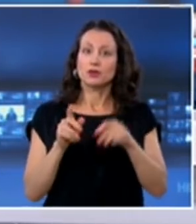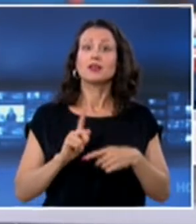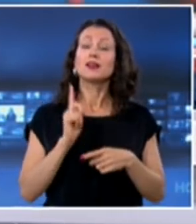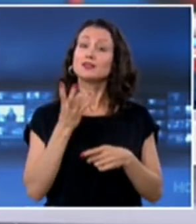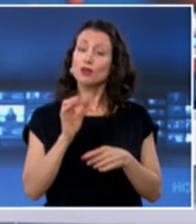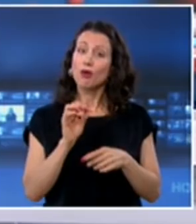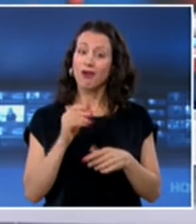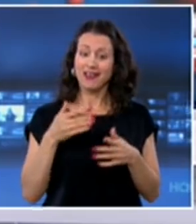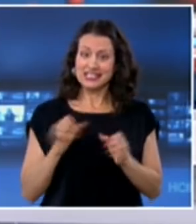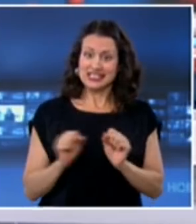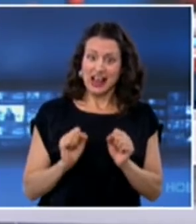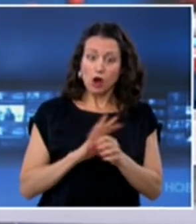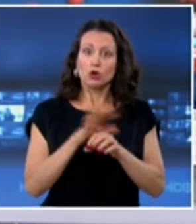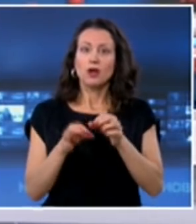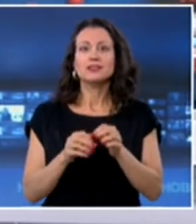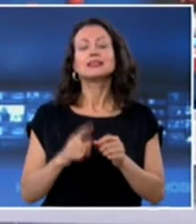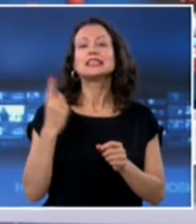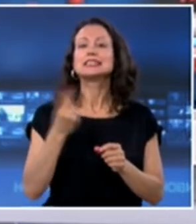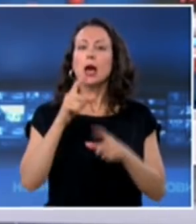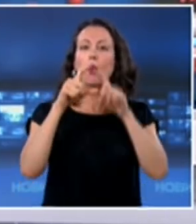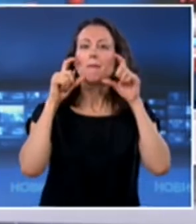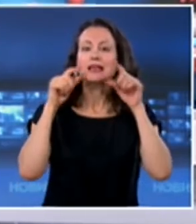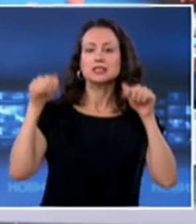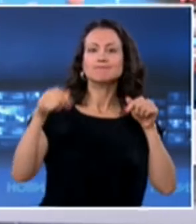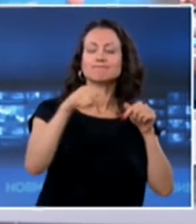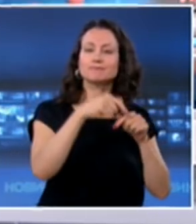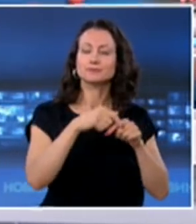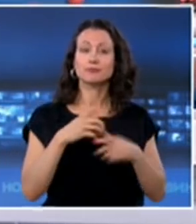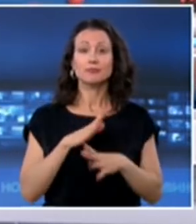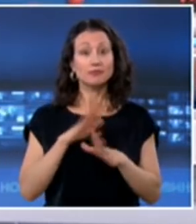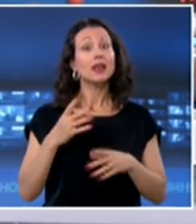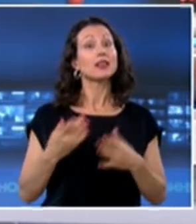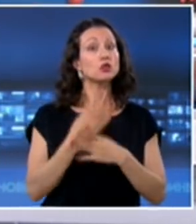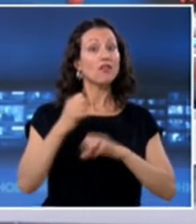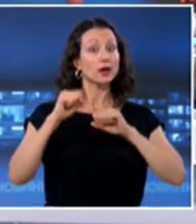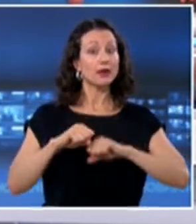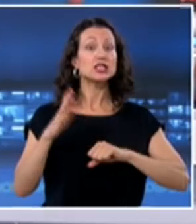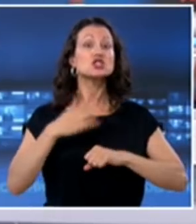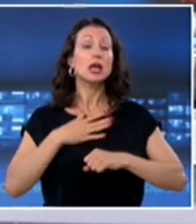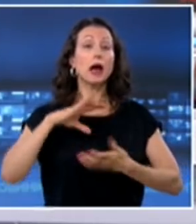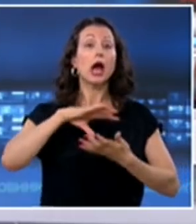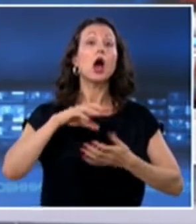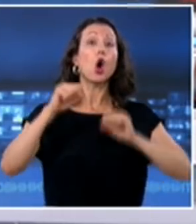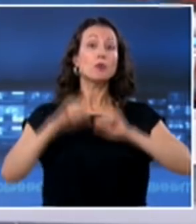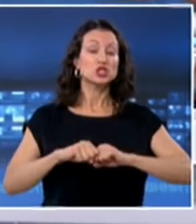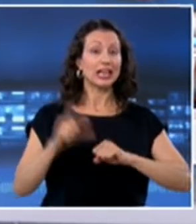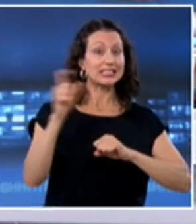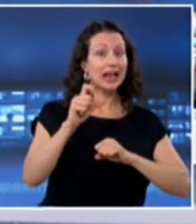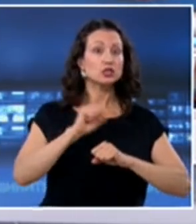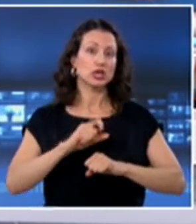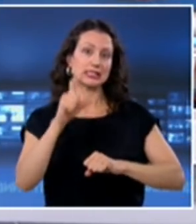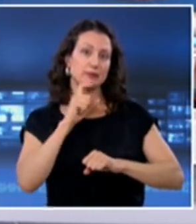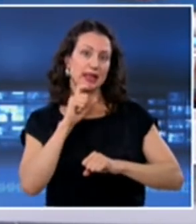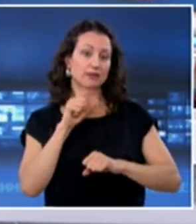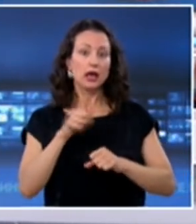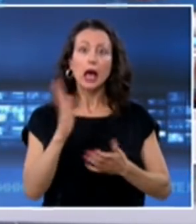маски. Най-големите населени места, които ще имат нов кмет, са общините Стрелча и Септември. Как протече изборния ден там, обобщава